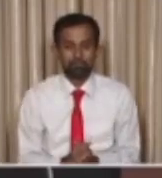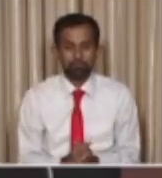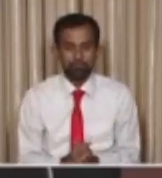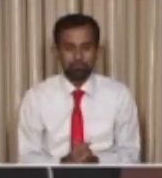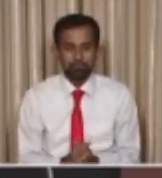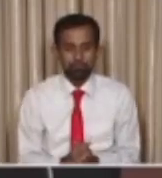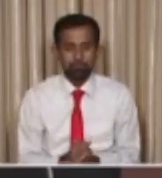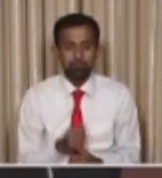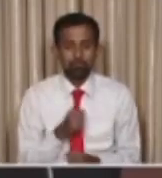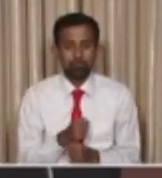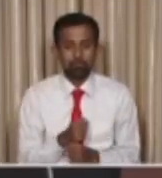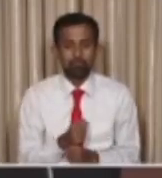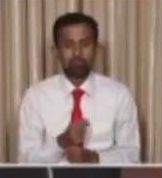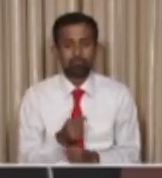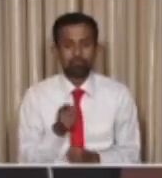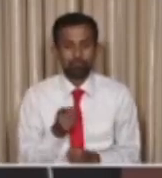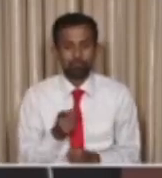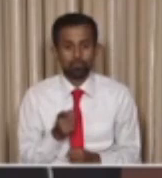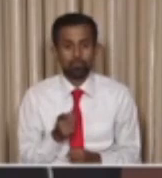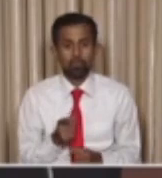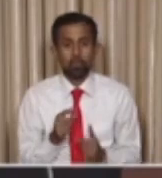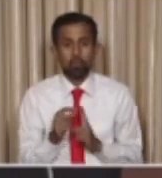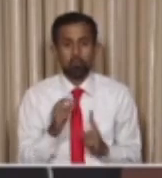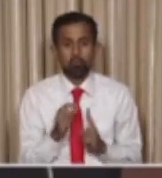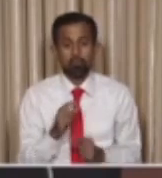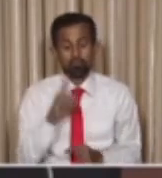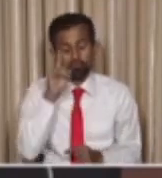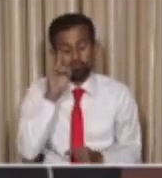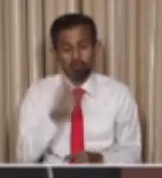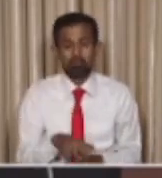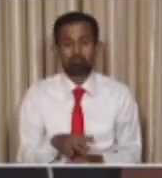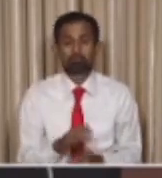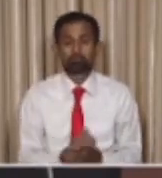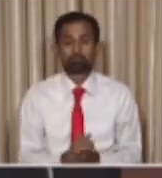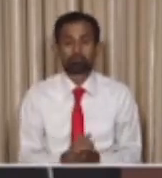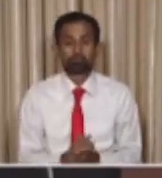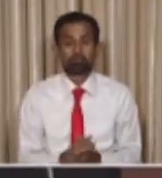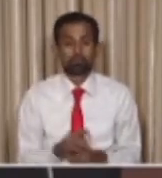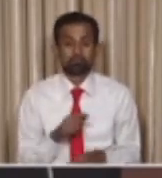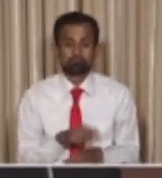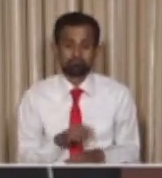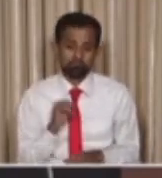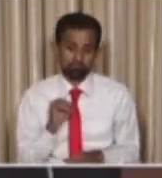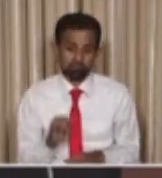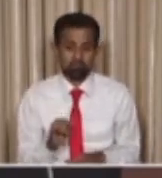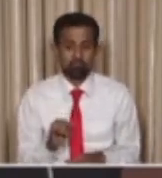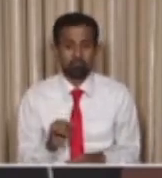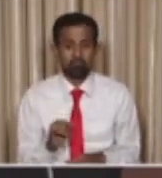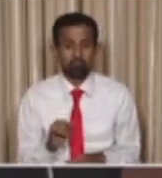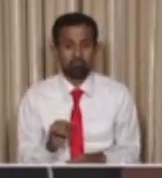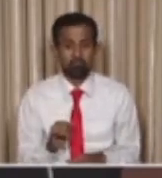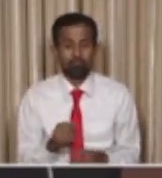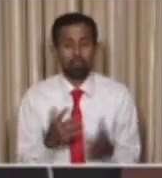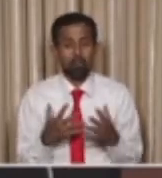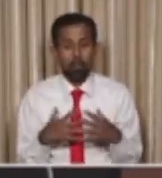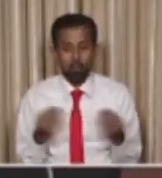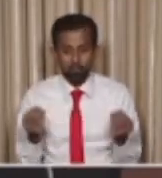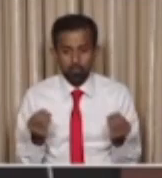ගර්මන්තෝ. ආණ්ඩුවටත් පාර්ලිමේන්තු එපා වෙලා. ඉතින් මේ අවාසනාවන්ත තත්ත්වය නැති